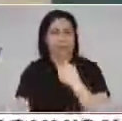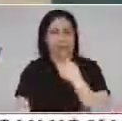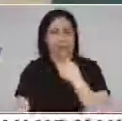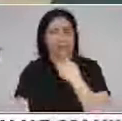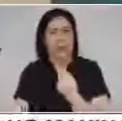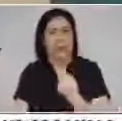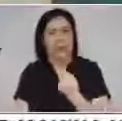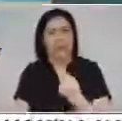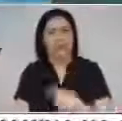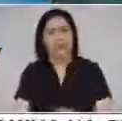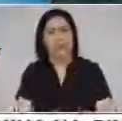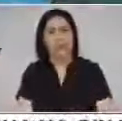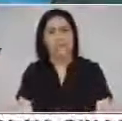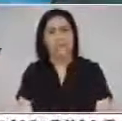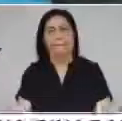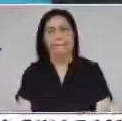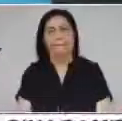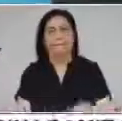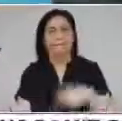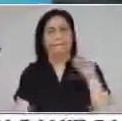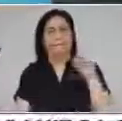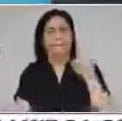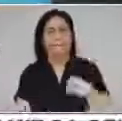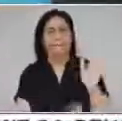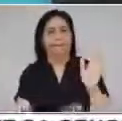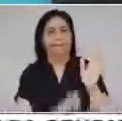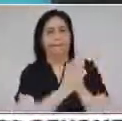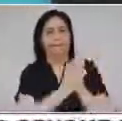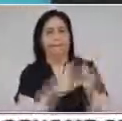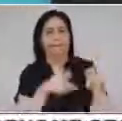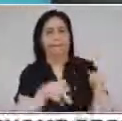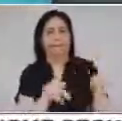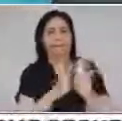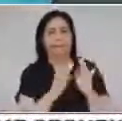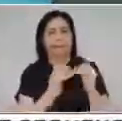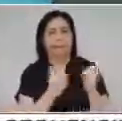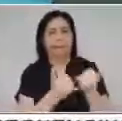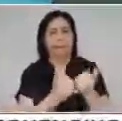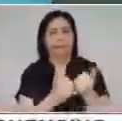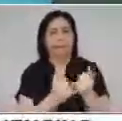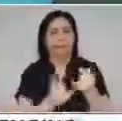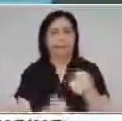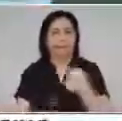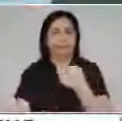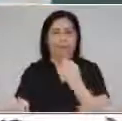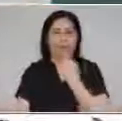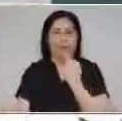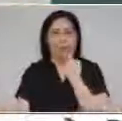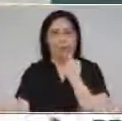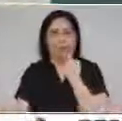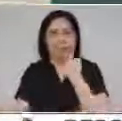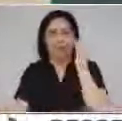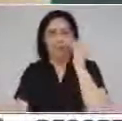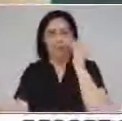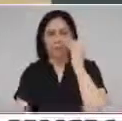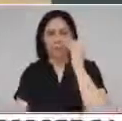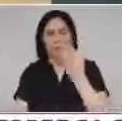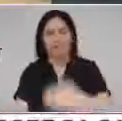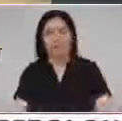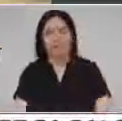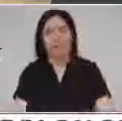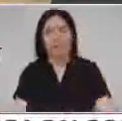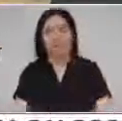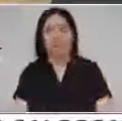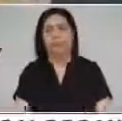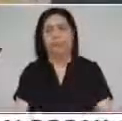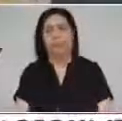local government. Ang sino yan? Governor, mayor, and punong barangay. Alright. Ayun yung direct responsible dyan. At